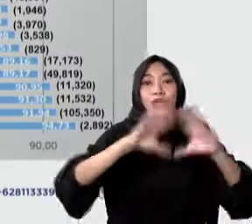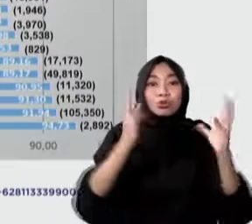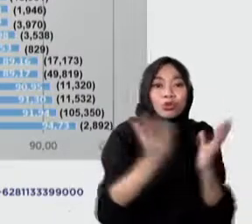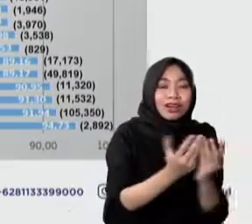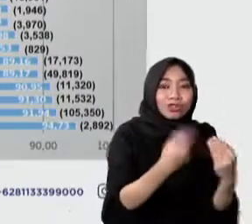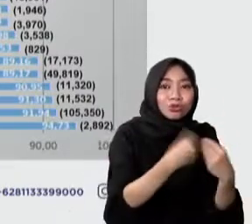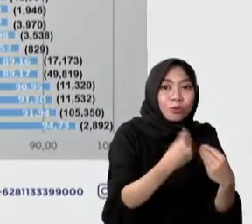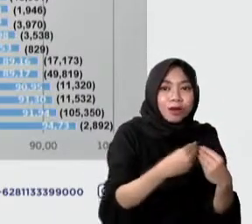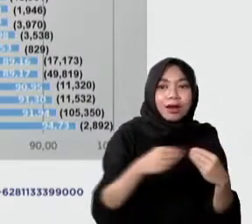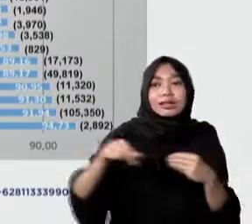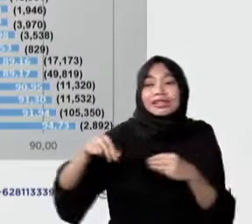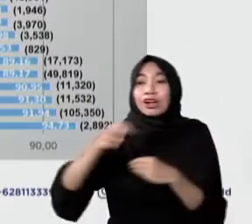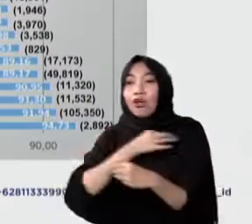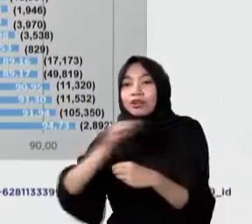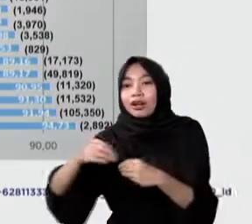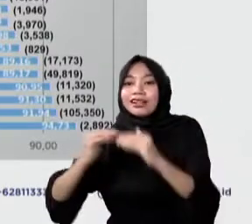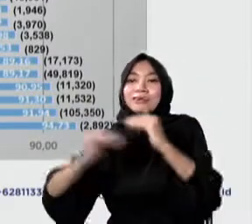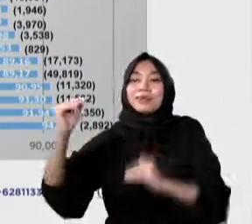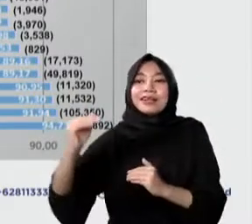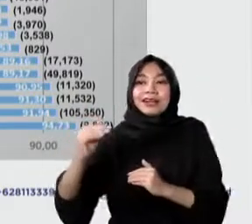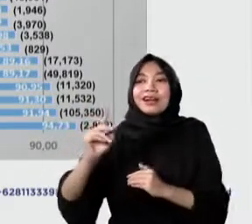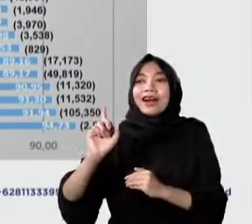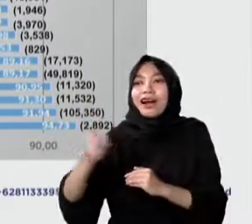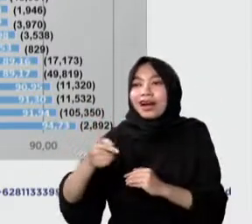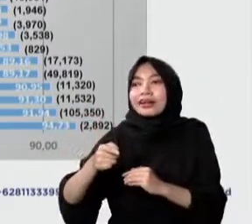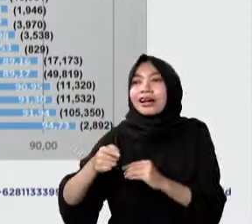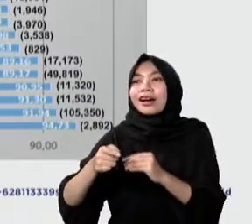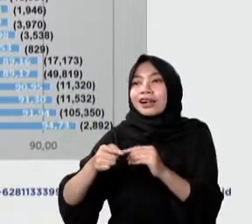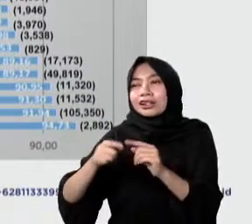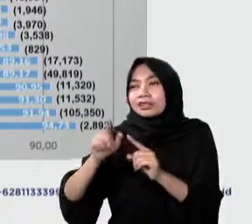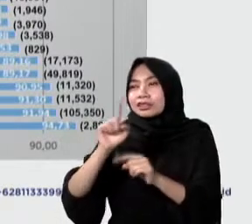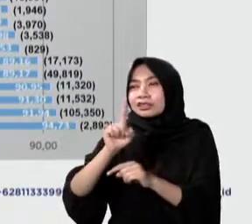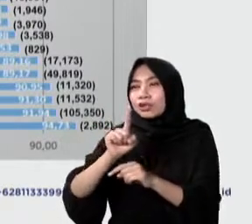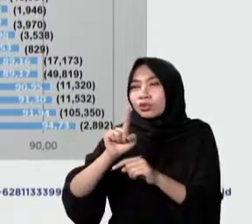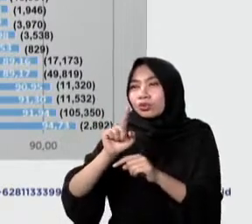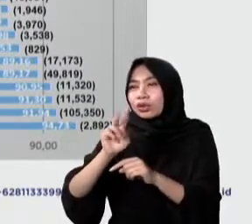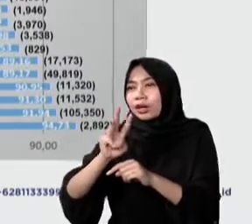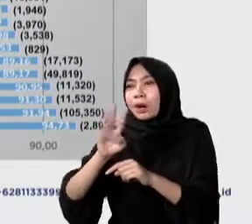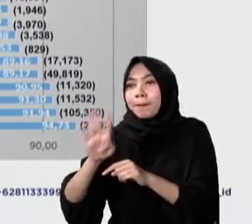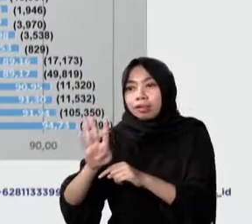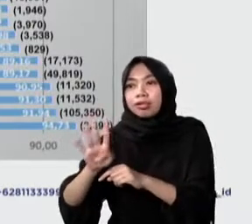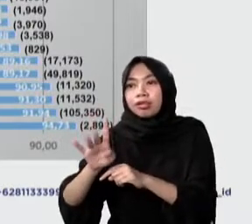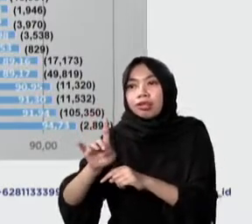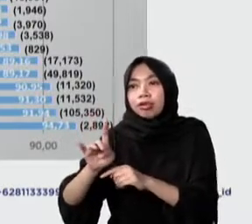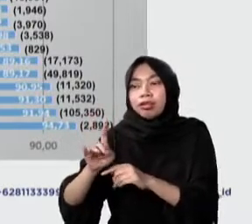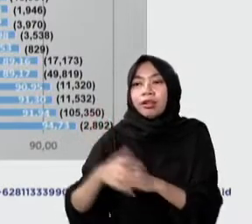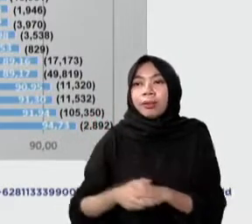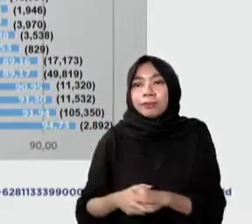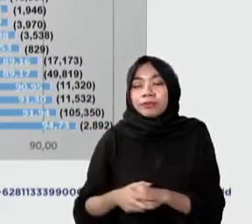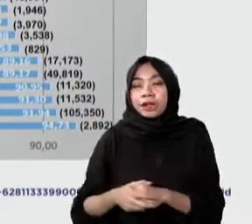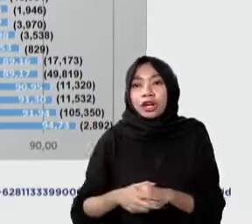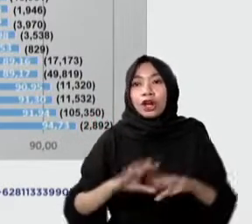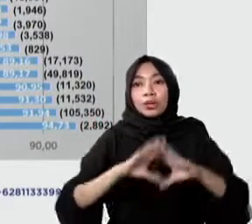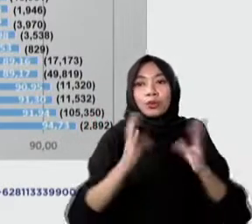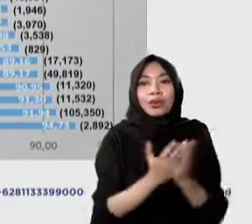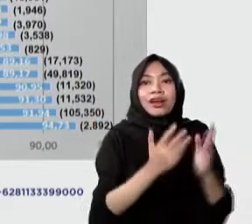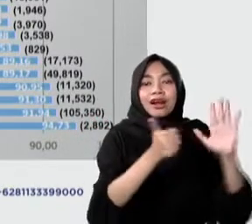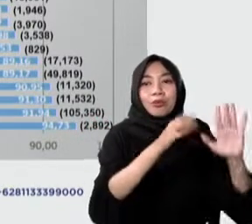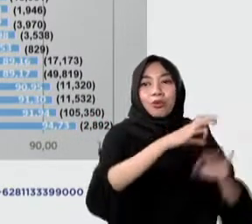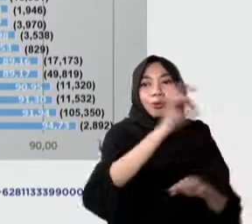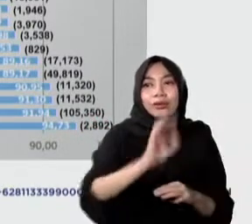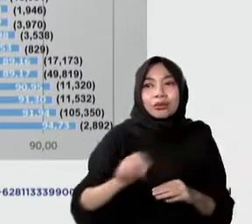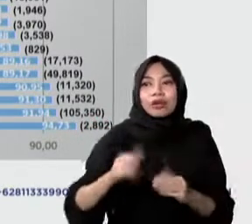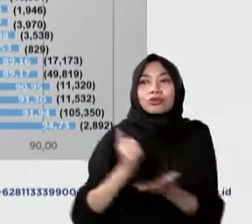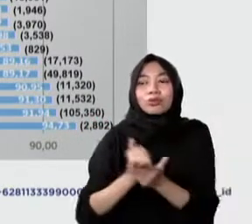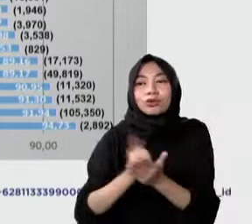dunia, yaitu ada 319 kabupaten kota. Ini saja di atas 75%. Tadi kan kalau kita lihat dunia masih di angka